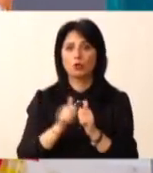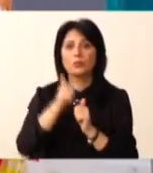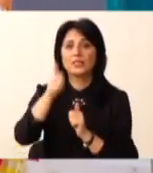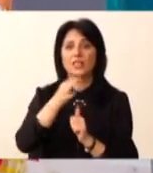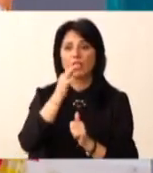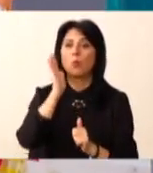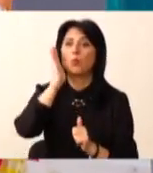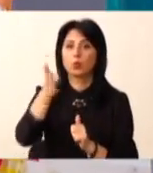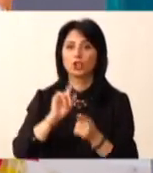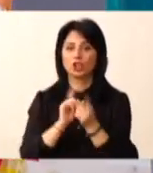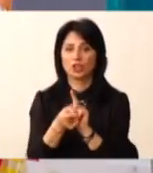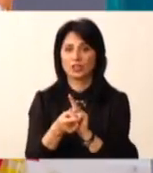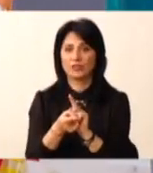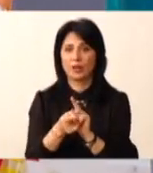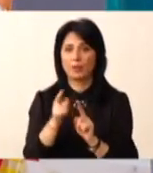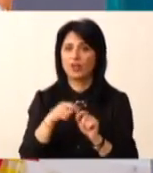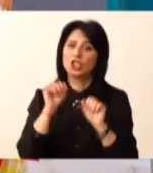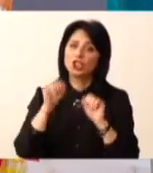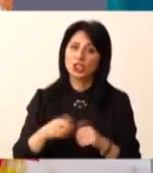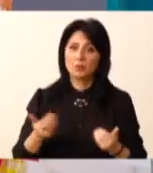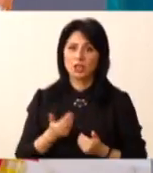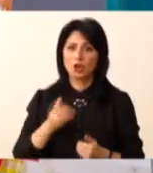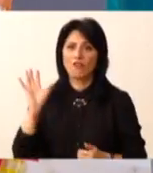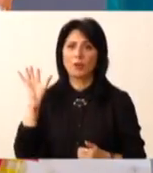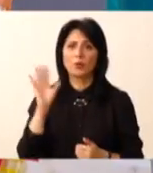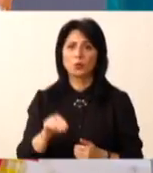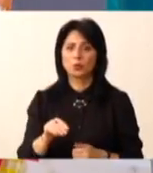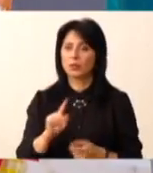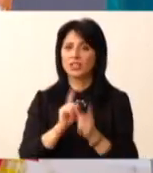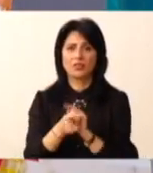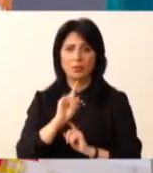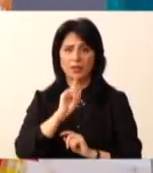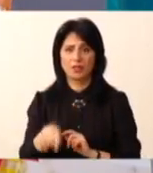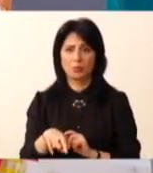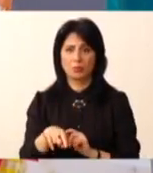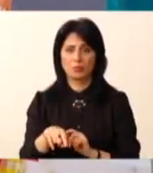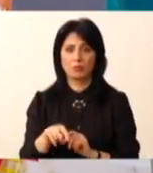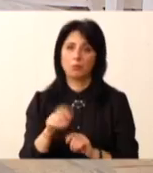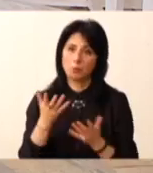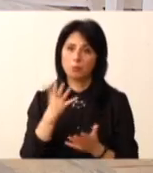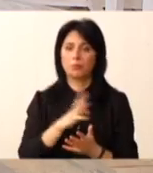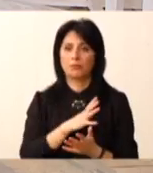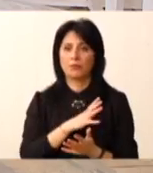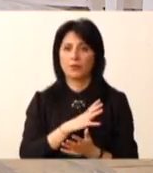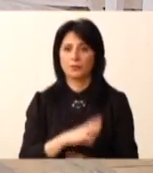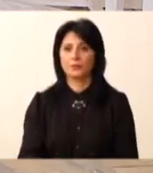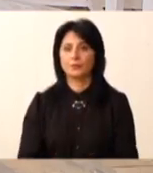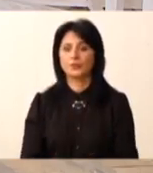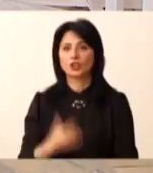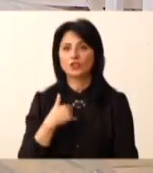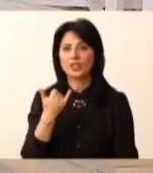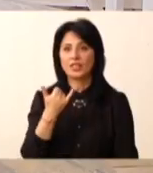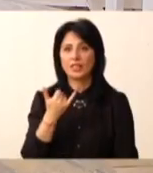შეიცვალოს ფუნქცია, მაგრამ შეიძლება მთელი ცხოვრება ისე გაიაროს ამ ადამიანმა, რომ არანაირი პრობლემა არ იყოს ფარისებრი ჯირკვლის მხრივ. ჩვენ